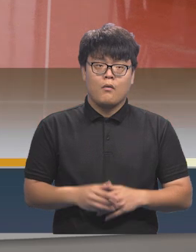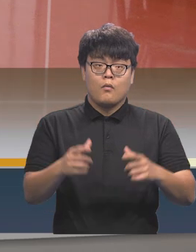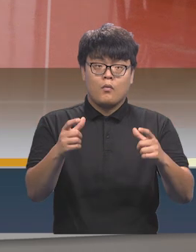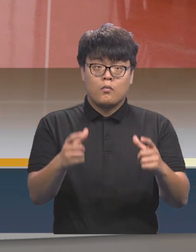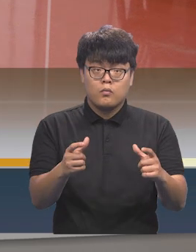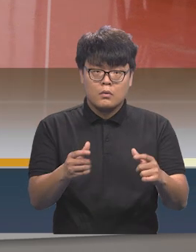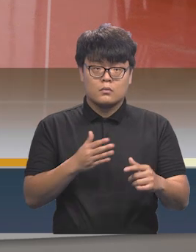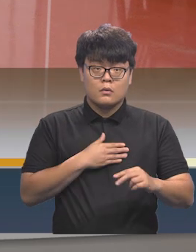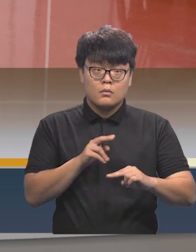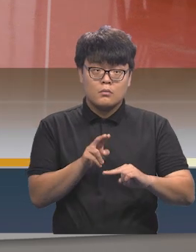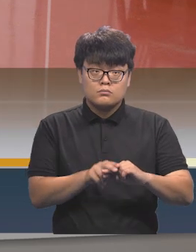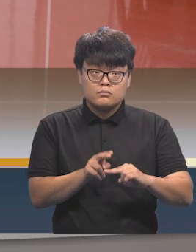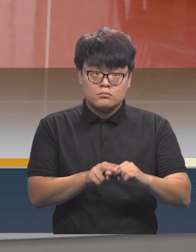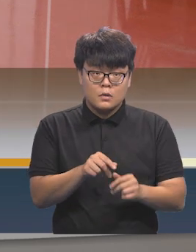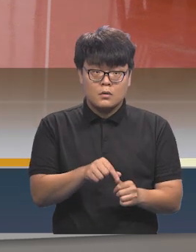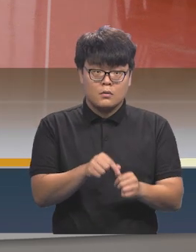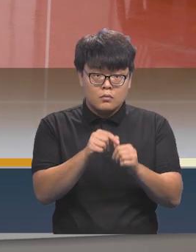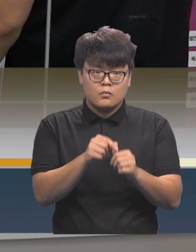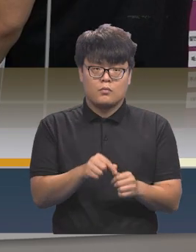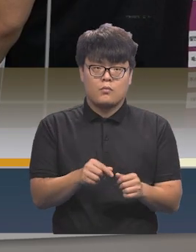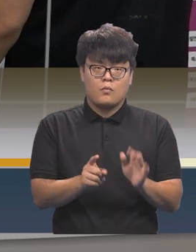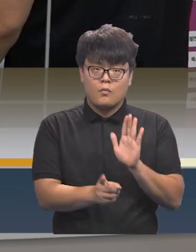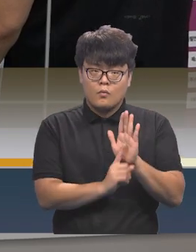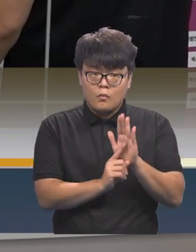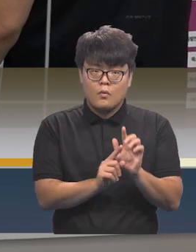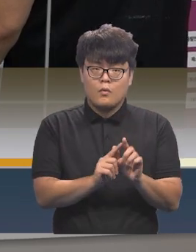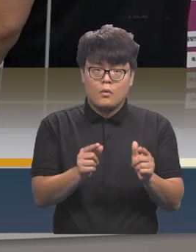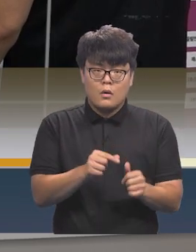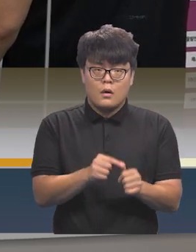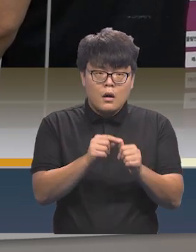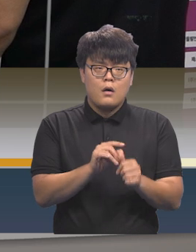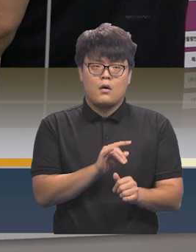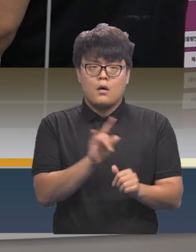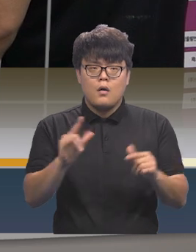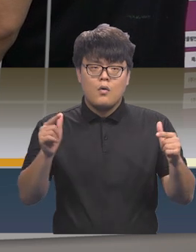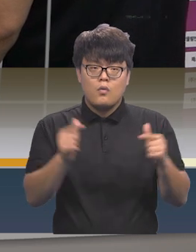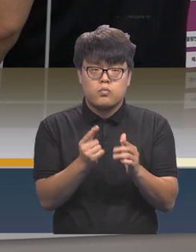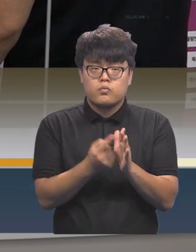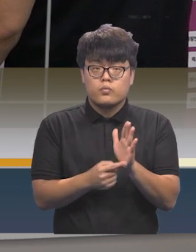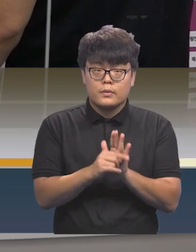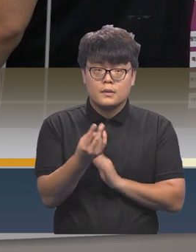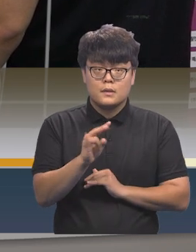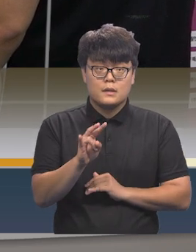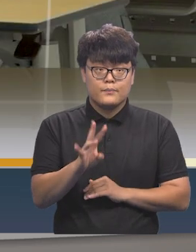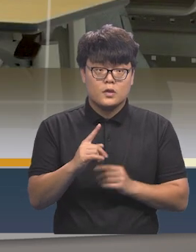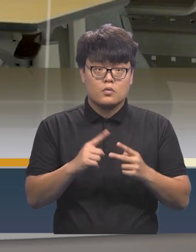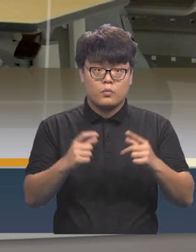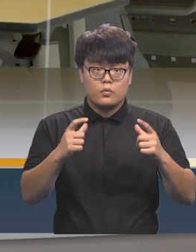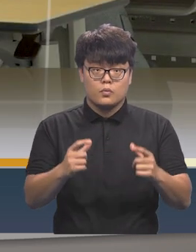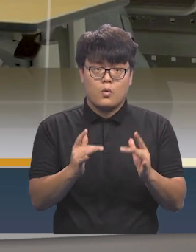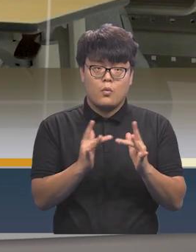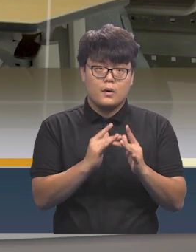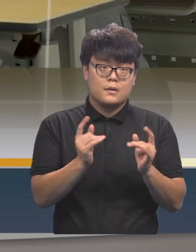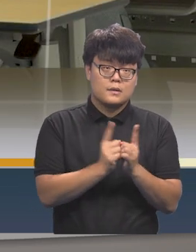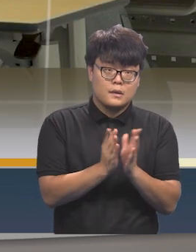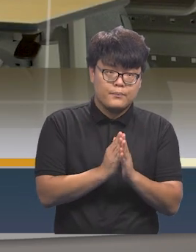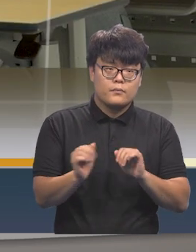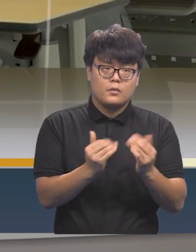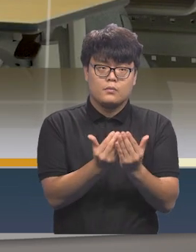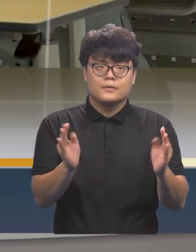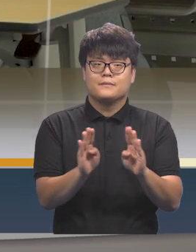는 지역 내 일자리 창출과 구인 구직난 해소를 위해 2024 동대문구 온오프 취업